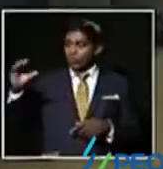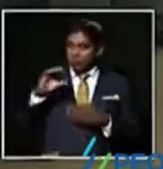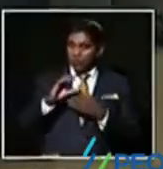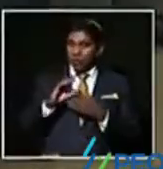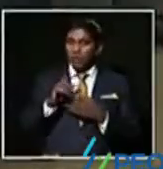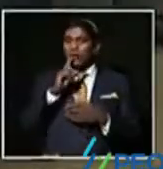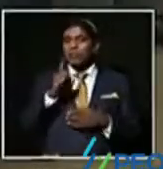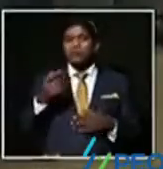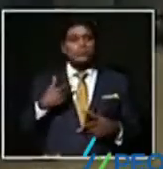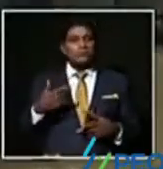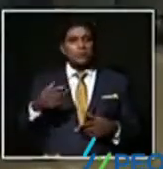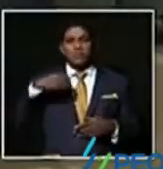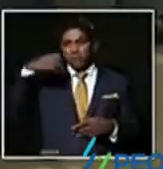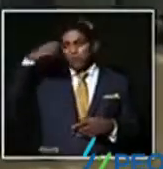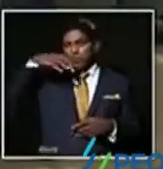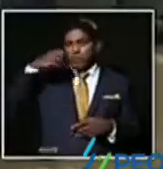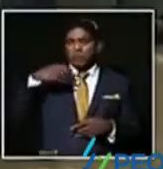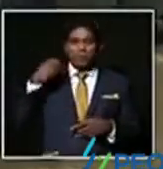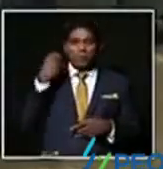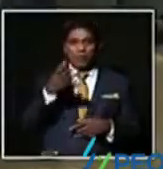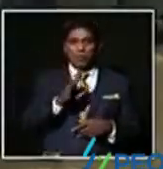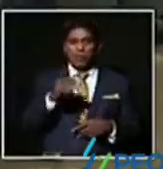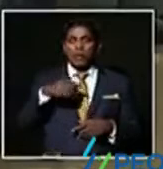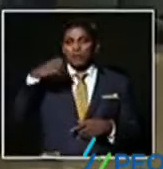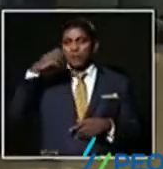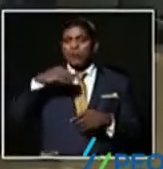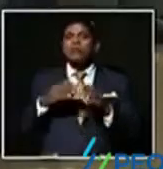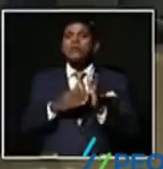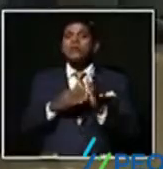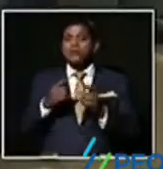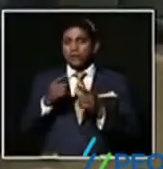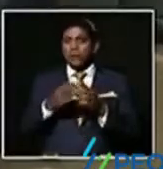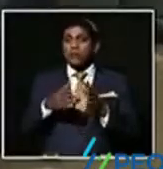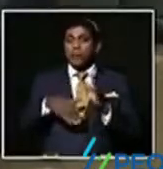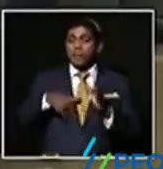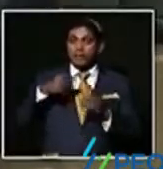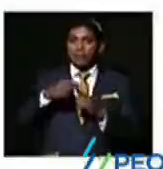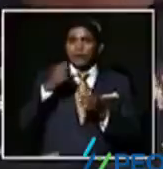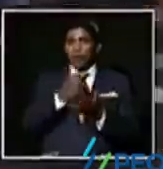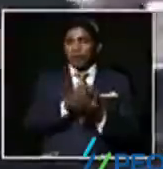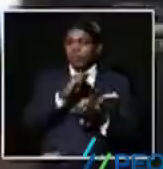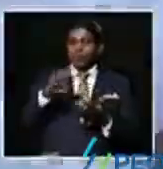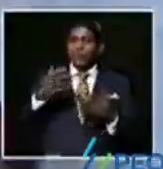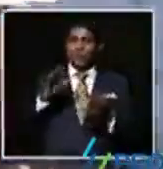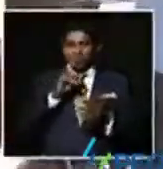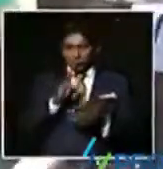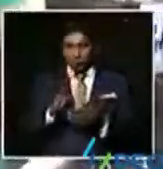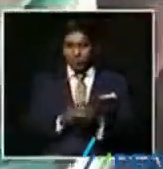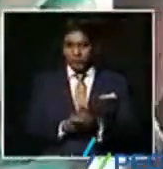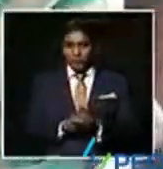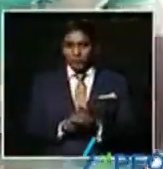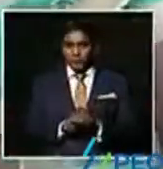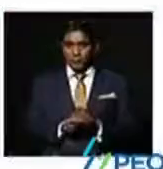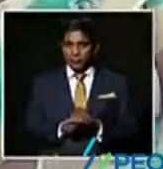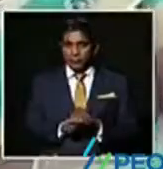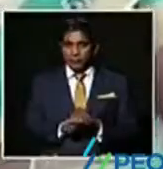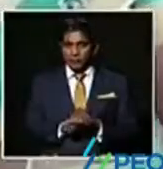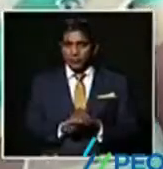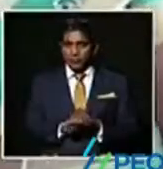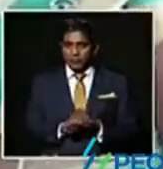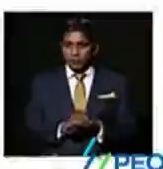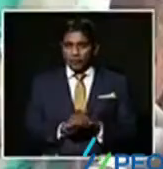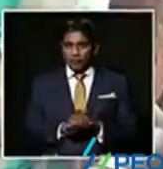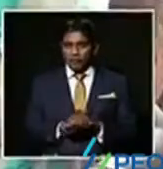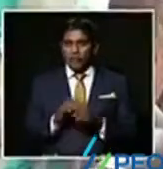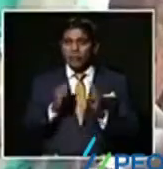පූජාව සඳහා විදුලිය ලබා නොදෙන ලෙස විදුලි බල මණ්ඩලයේ සභාපතිවරයා ලිපියක් නිකුත් කර ඇති බවයි. සභාපතිවරයන් ලියුම දීලා තියෙනවා මේ රටේ මිනිස්සු